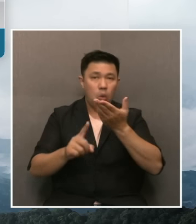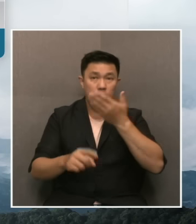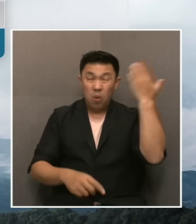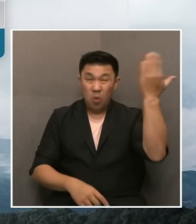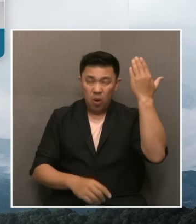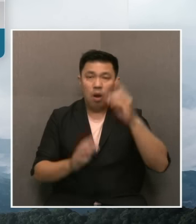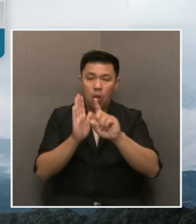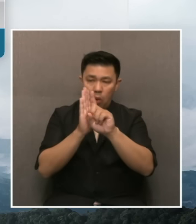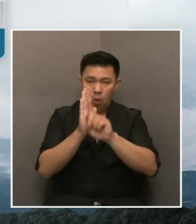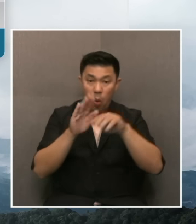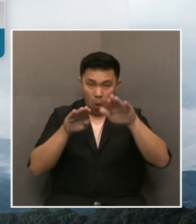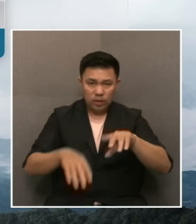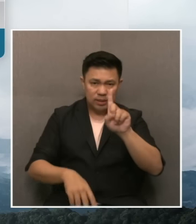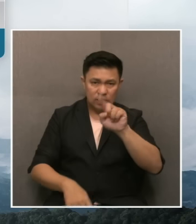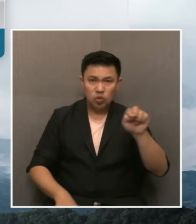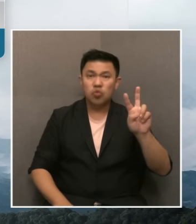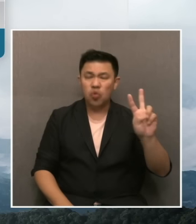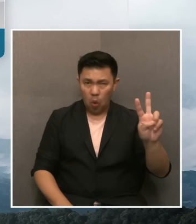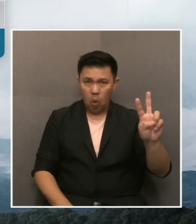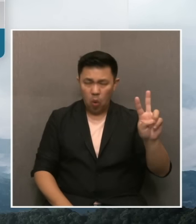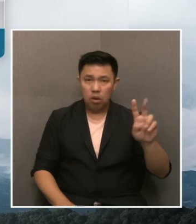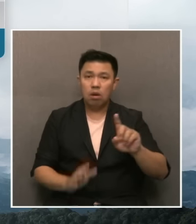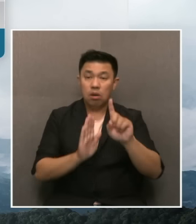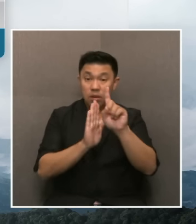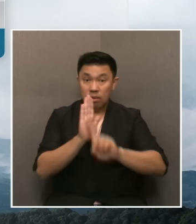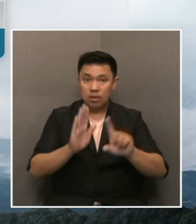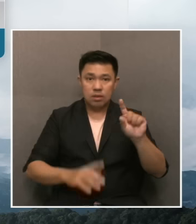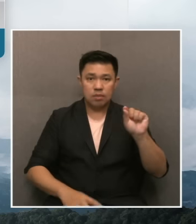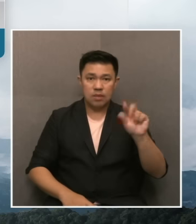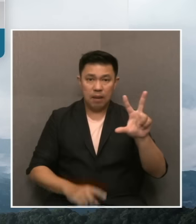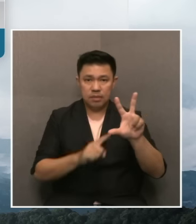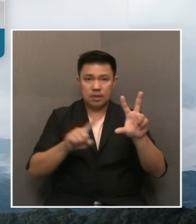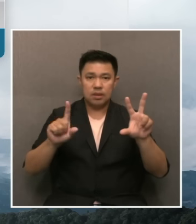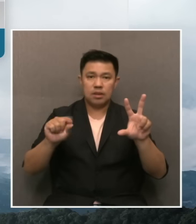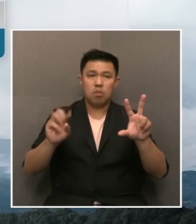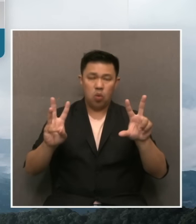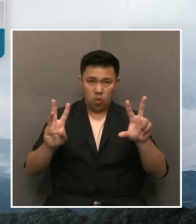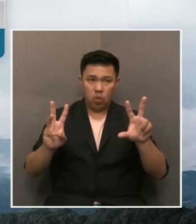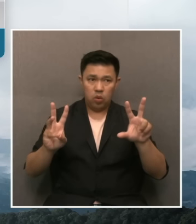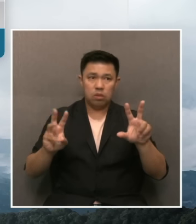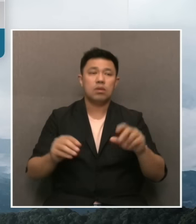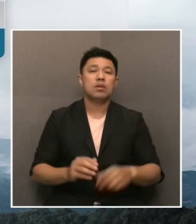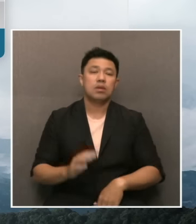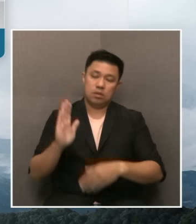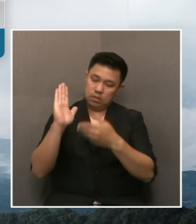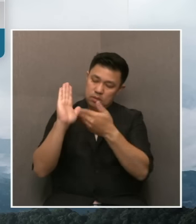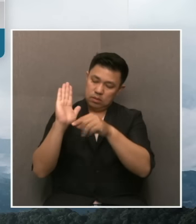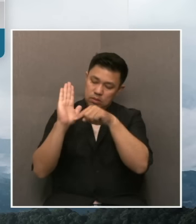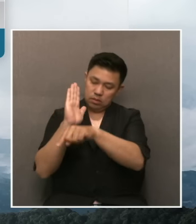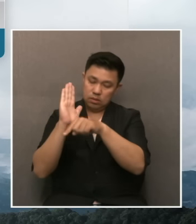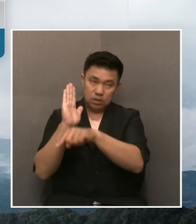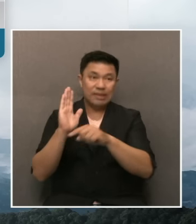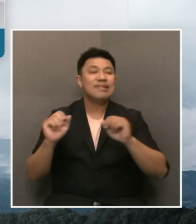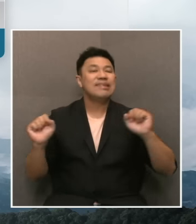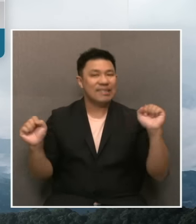ลง 1-2 องศาเซลเซีสอุณหภูมิต่ำสุ 23-26 องศาเซลเซีสส่นภาคตะวนออกอากาศ